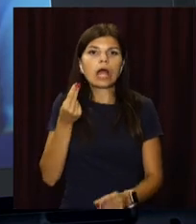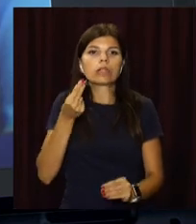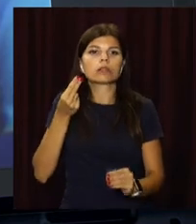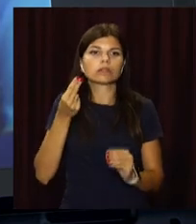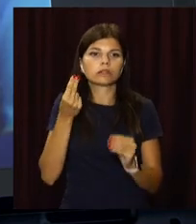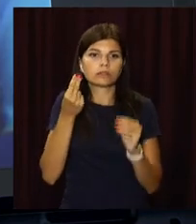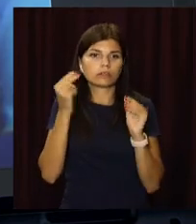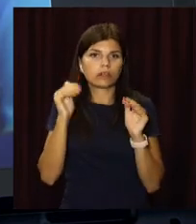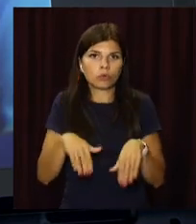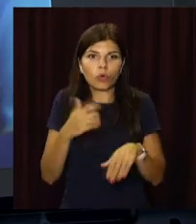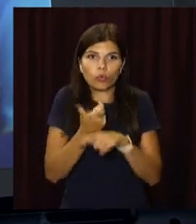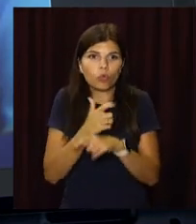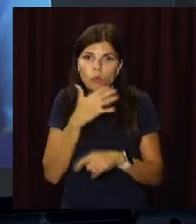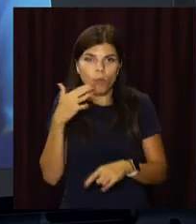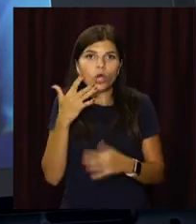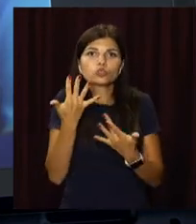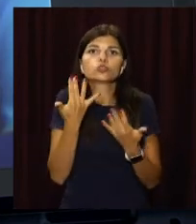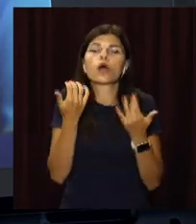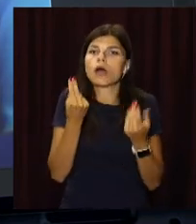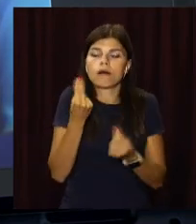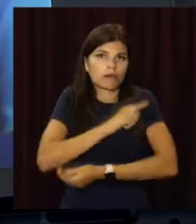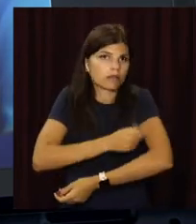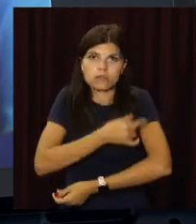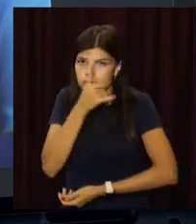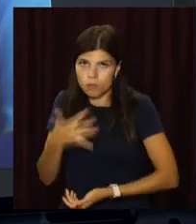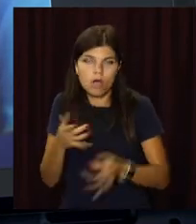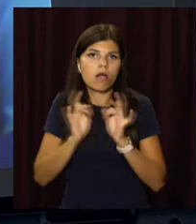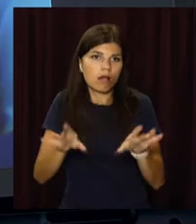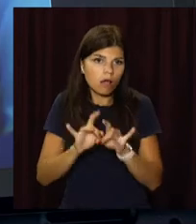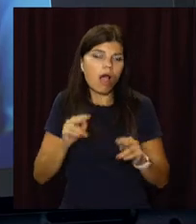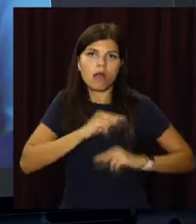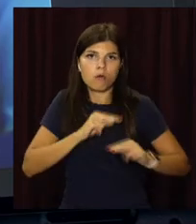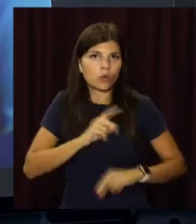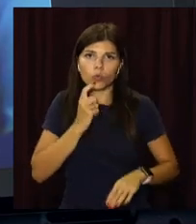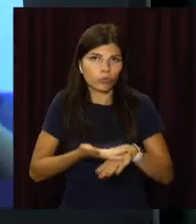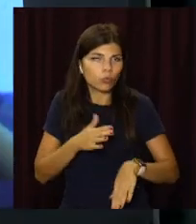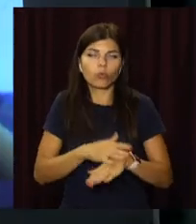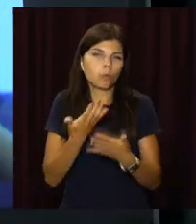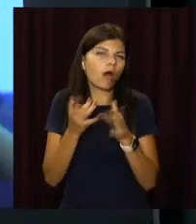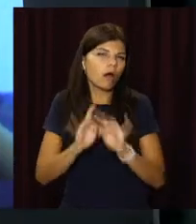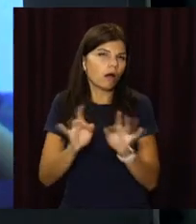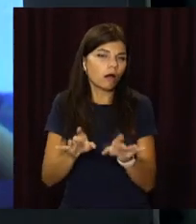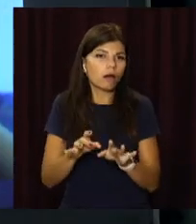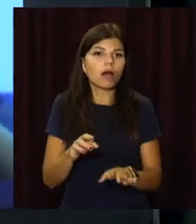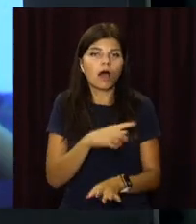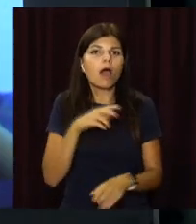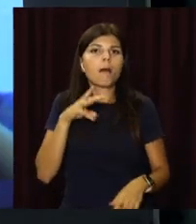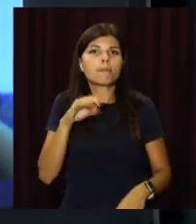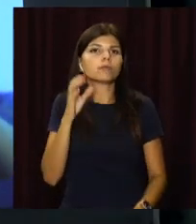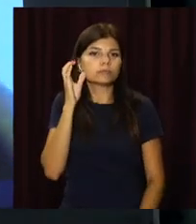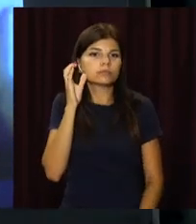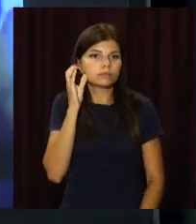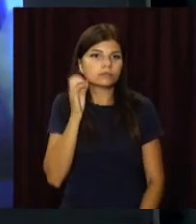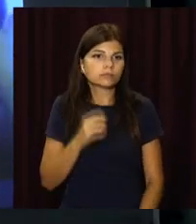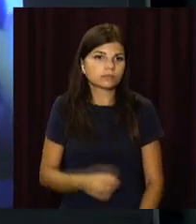просто физически работающие люди, а мы уже просто не можем. Около 2 часа назад,